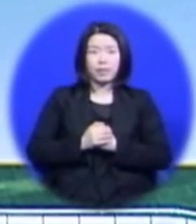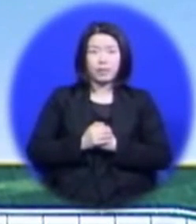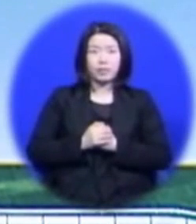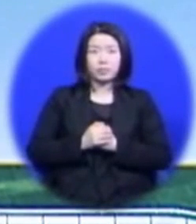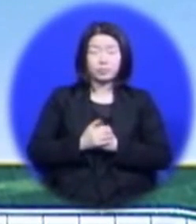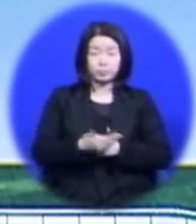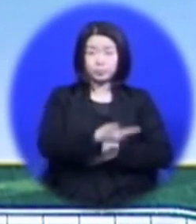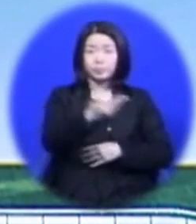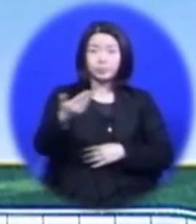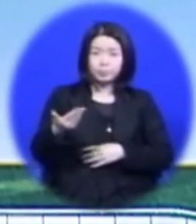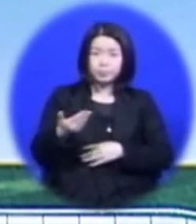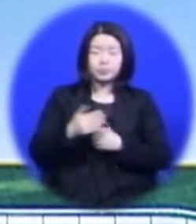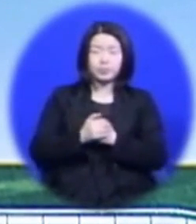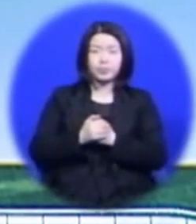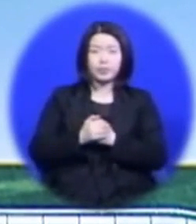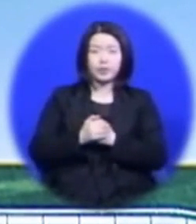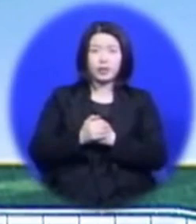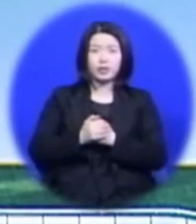여러분,